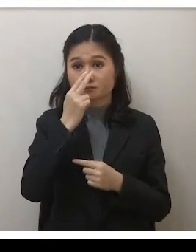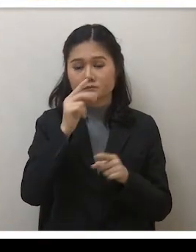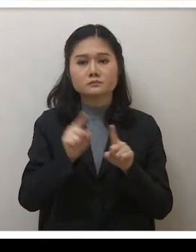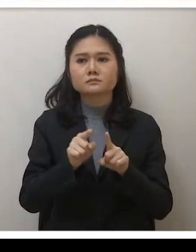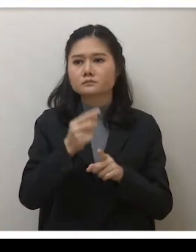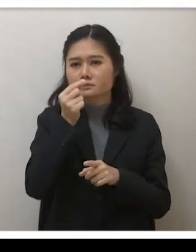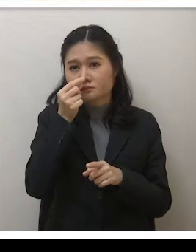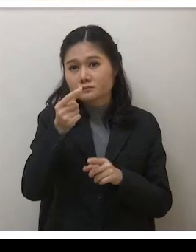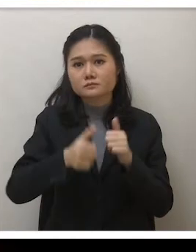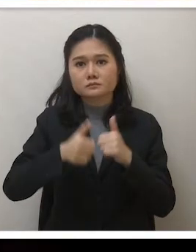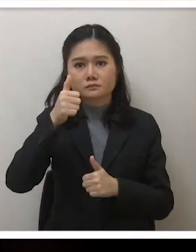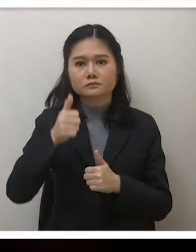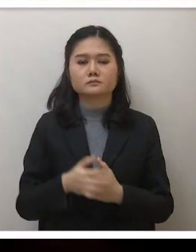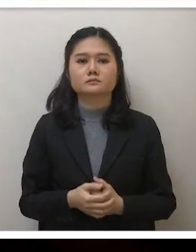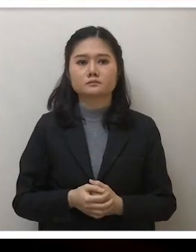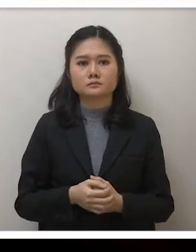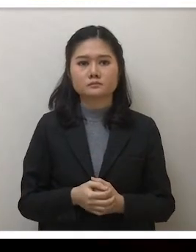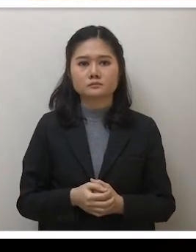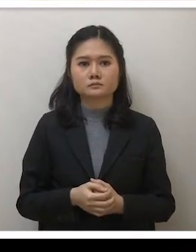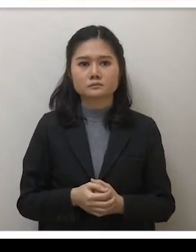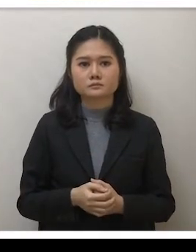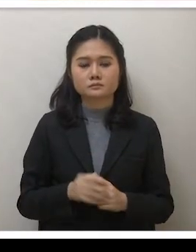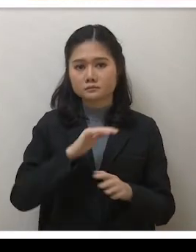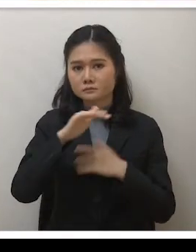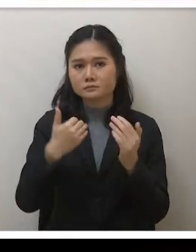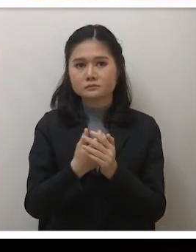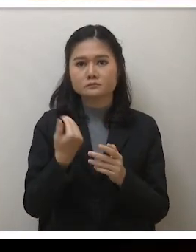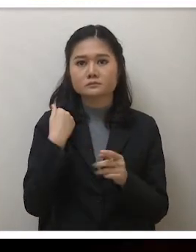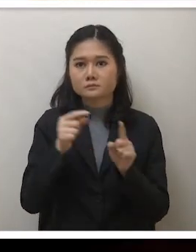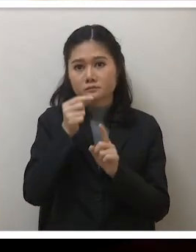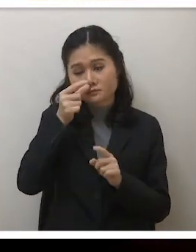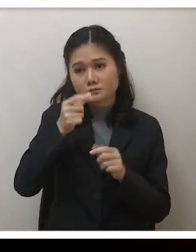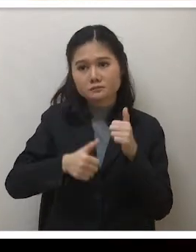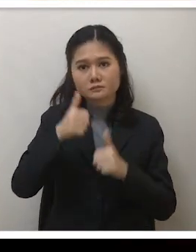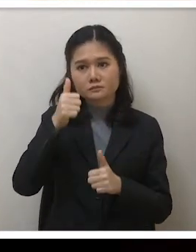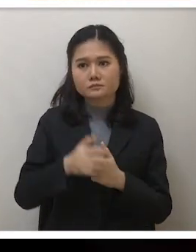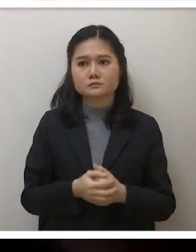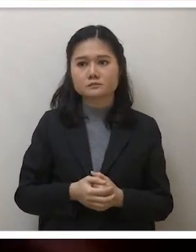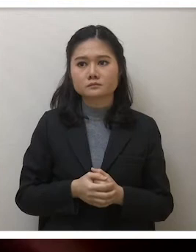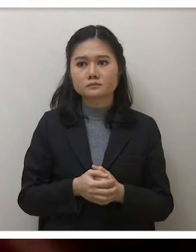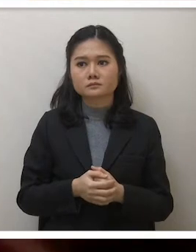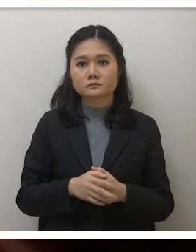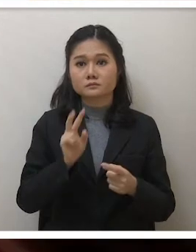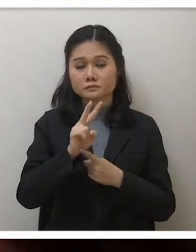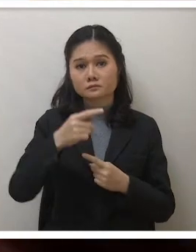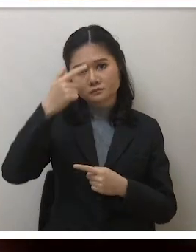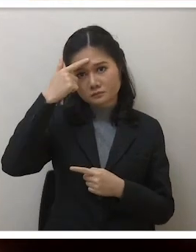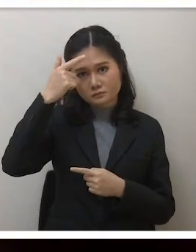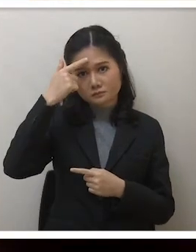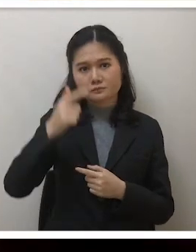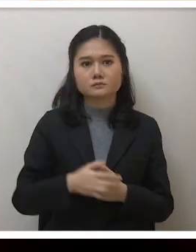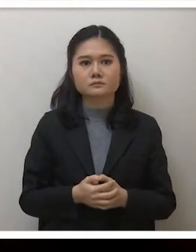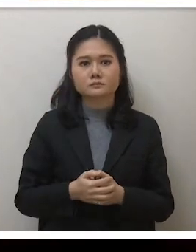ก็คือจะเป็นส่วนที่ยื่นนะฮะอันมิติภาพนูนก็จะยื่นมากที่สุดนะครับลองไปก็หน้าผากนะ